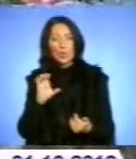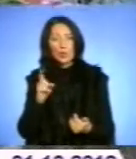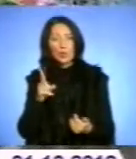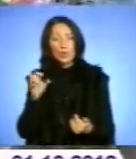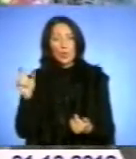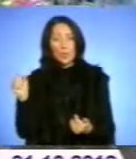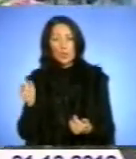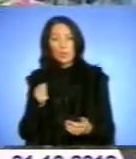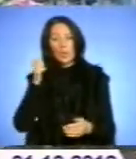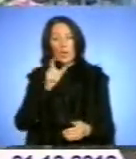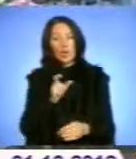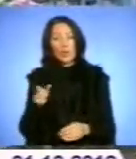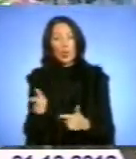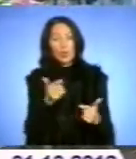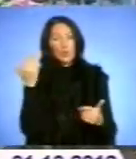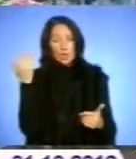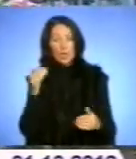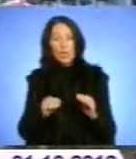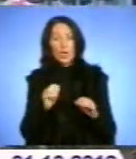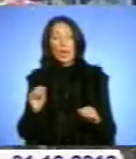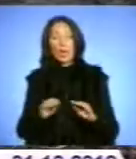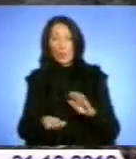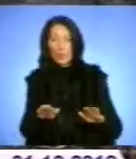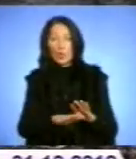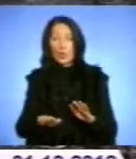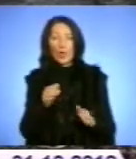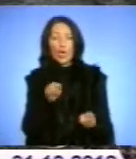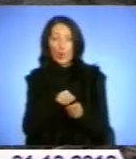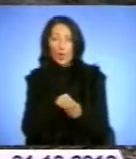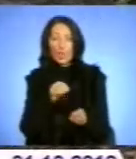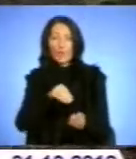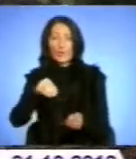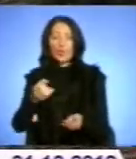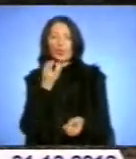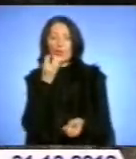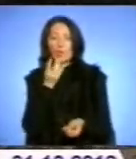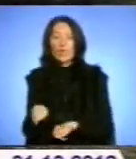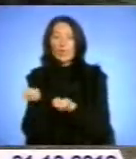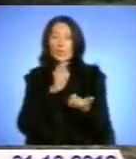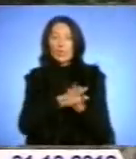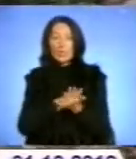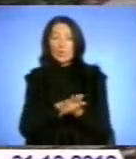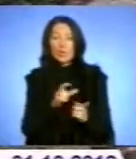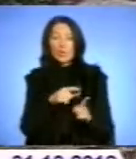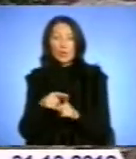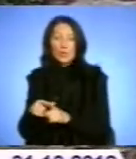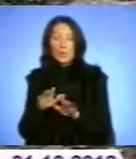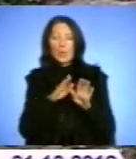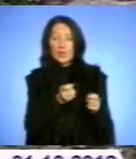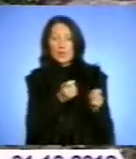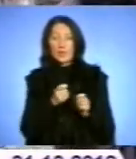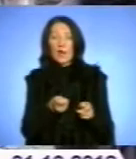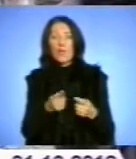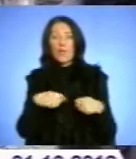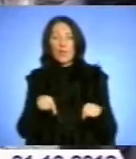готуються заздалегідь, впорядковують могили, висаджують хризантеми, вивозять сміття. За словами за відділом похоронного бюро